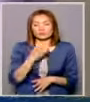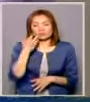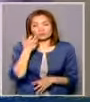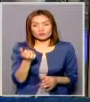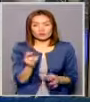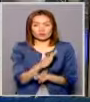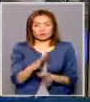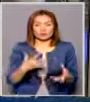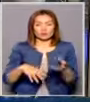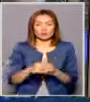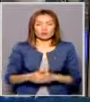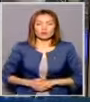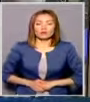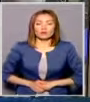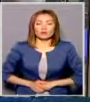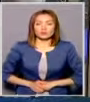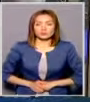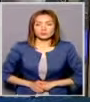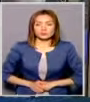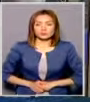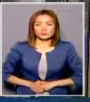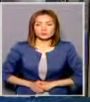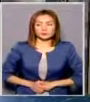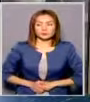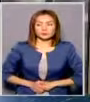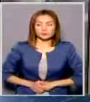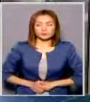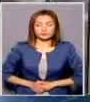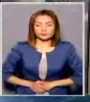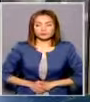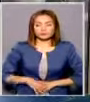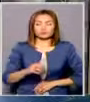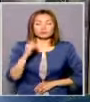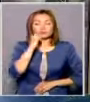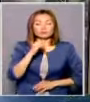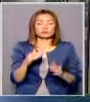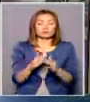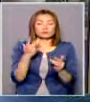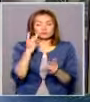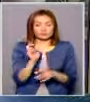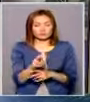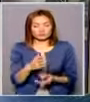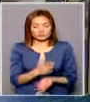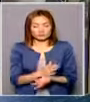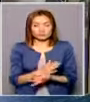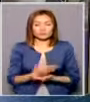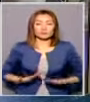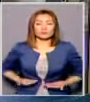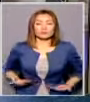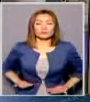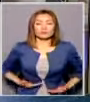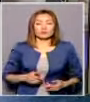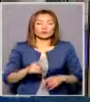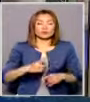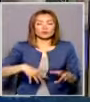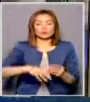И вот наша татар-башкирское объединение «Татулык». Біз бұл қарттар үйіне жиі келіп тұрамыз. Осында тұрып жатқан